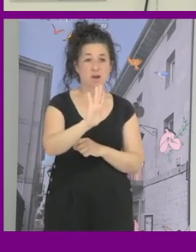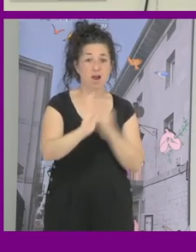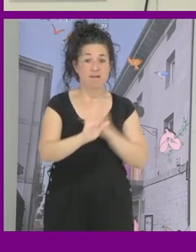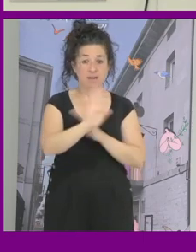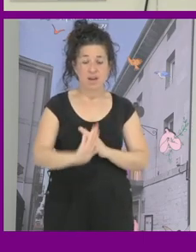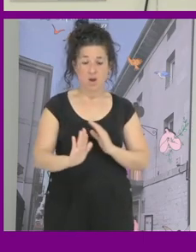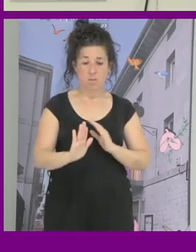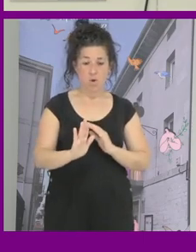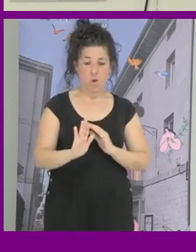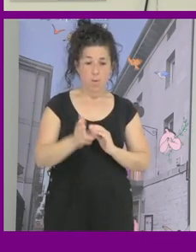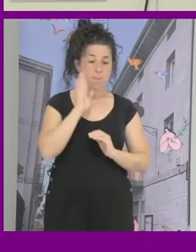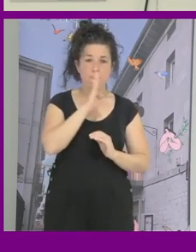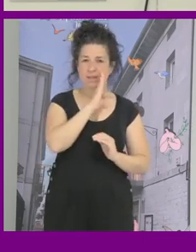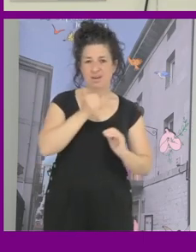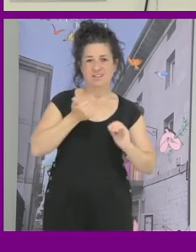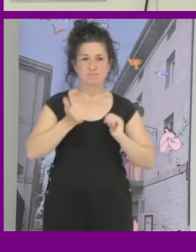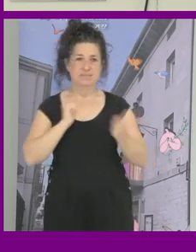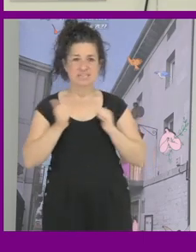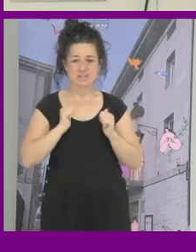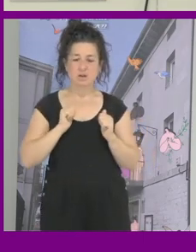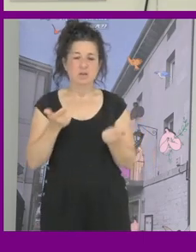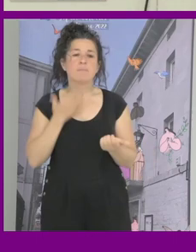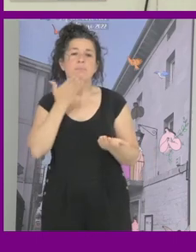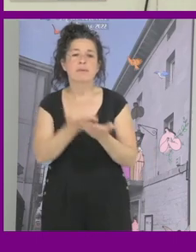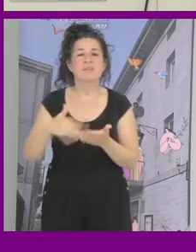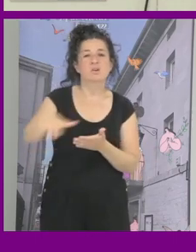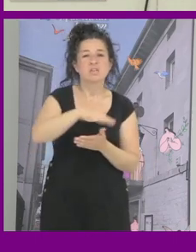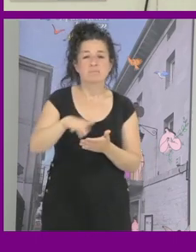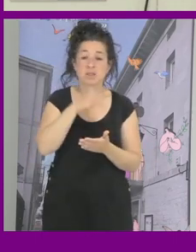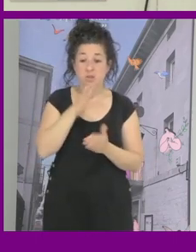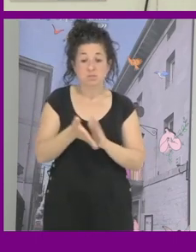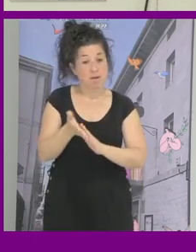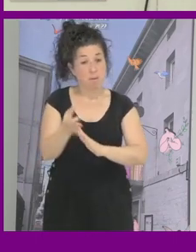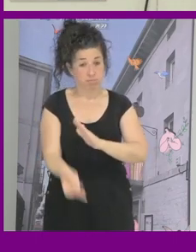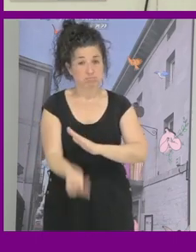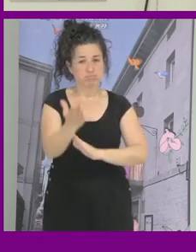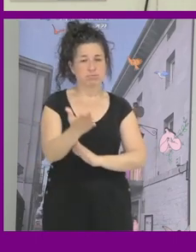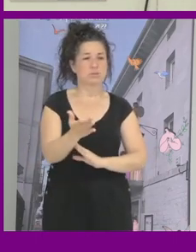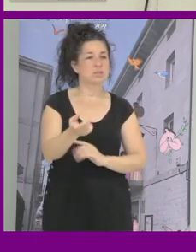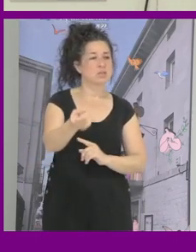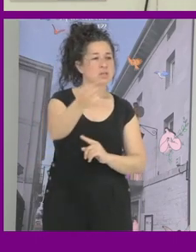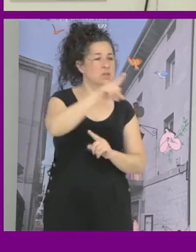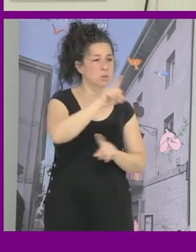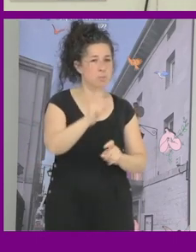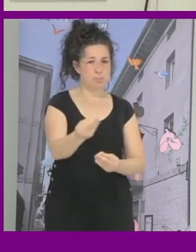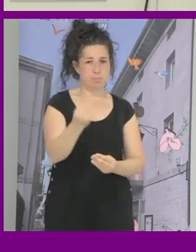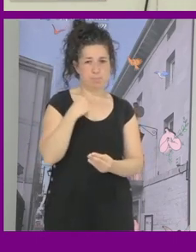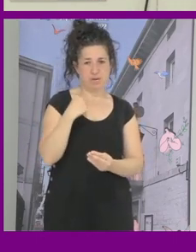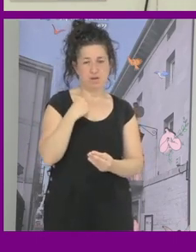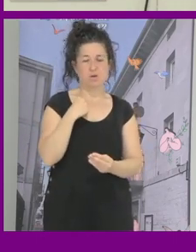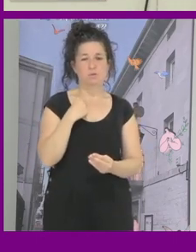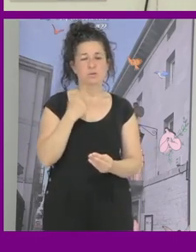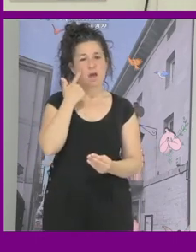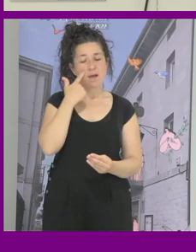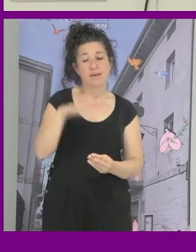amek igual ez? Eta eskatu dute espazioa eta orain sortzen ari da. Orduan, zure galderari buruz, ia